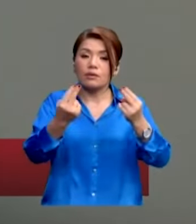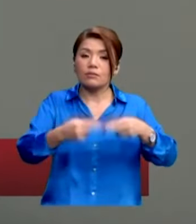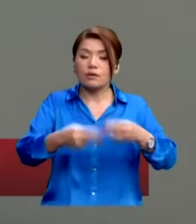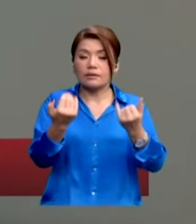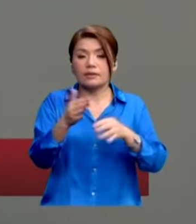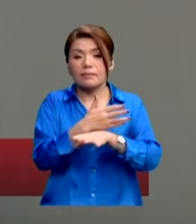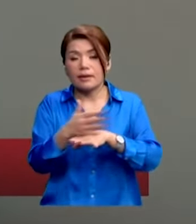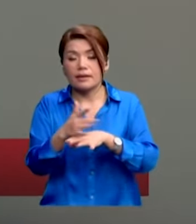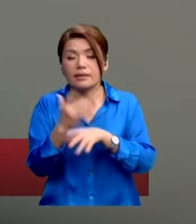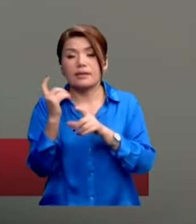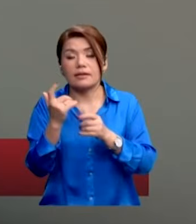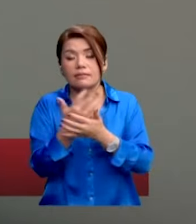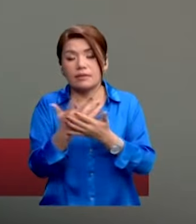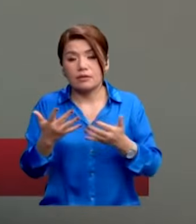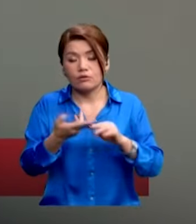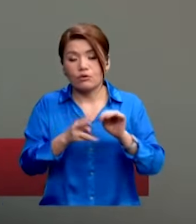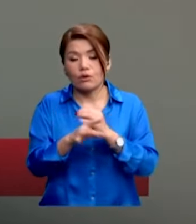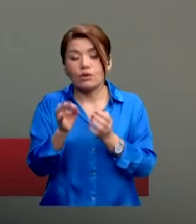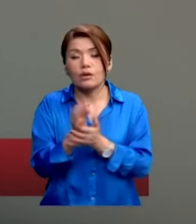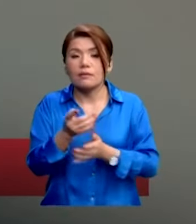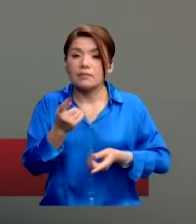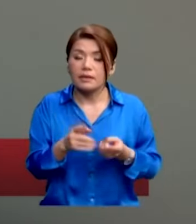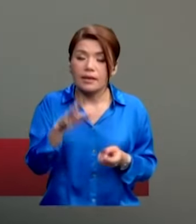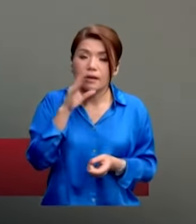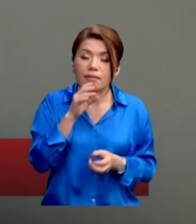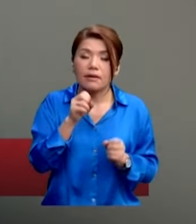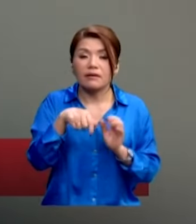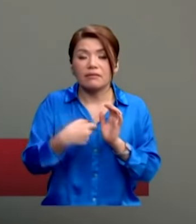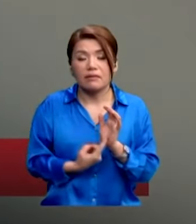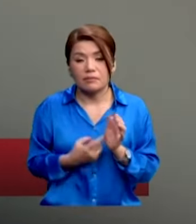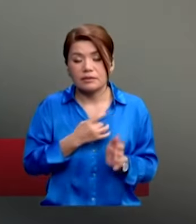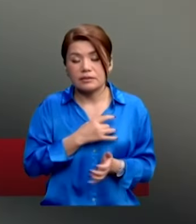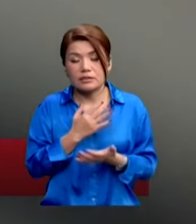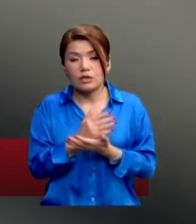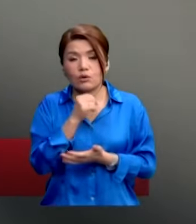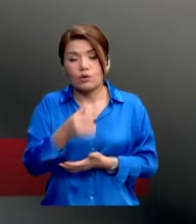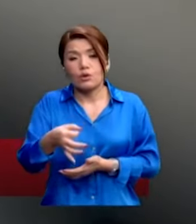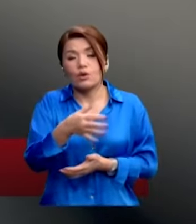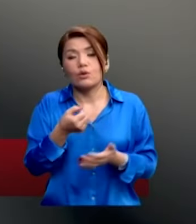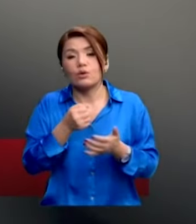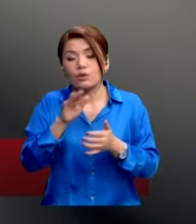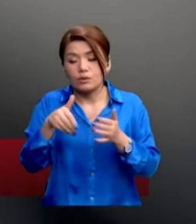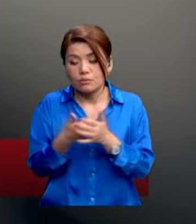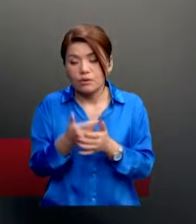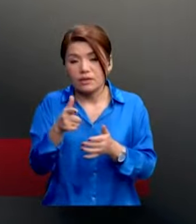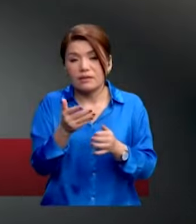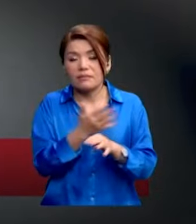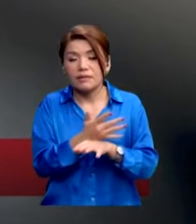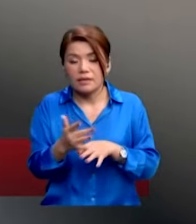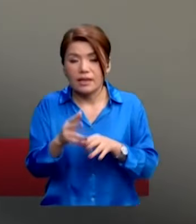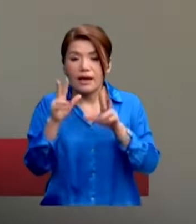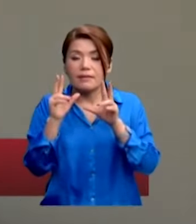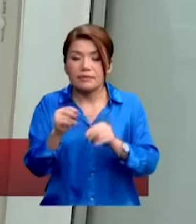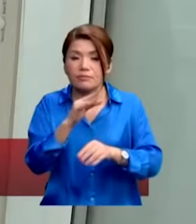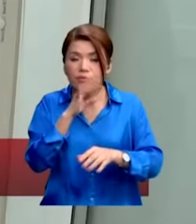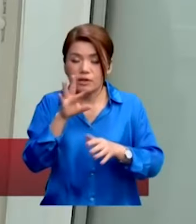для распределения транспортной нагрузки насколько это реально большой вопрос в Кустанайской области до сих пор не могут провести обещанную